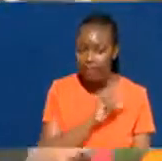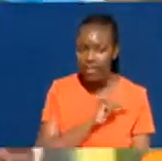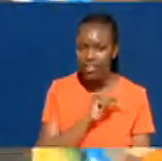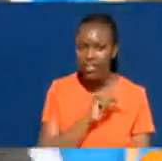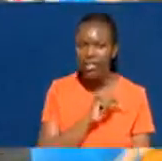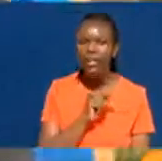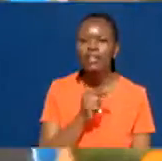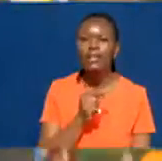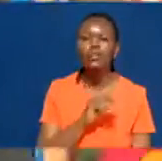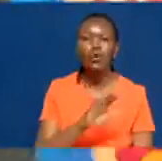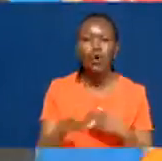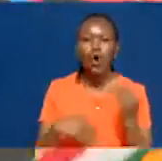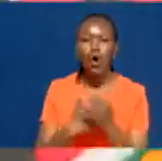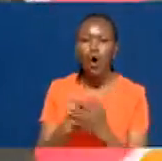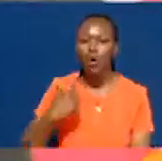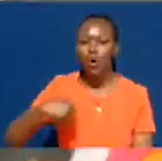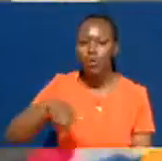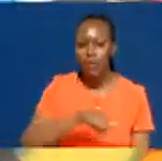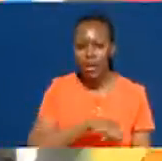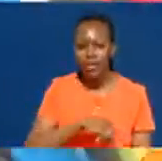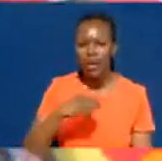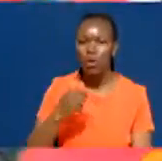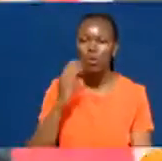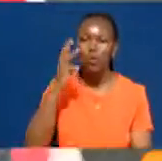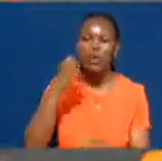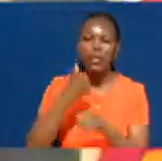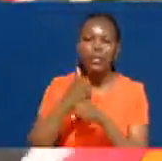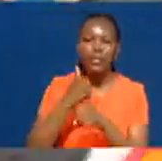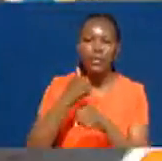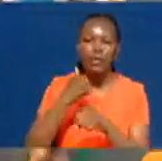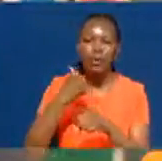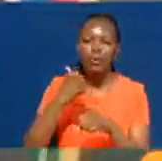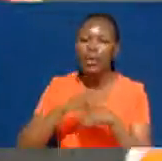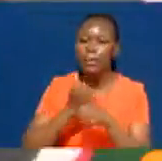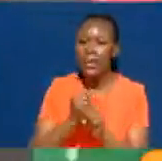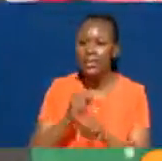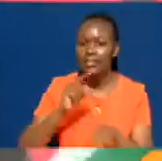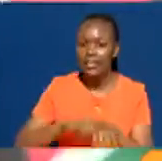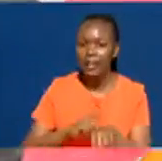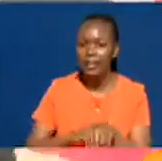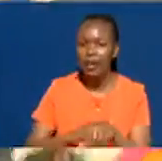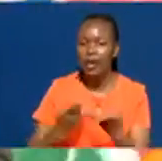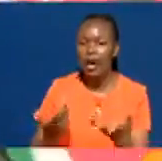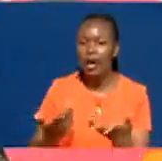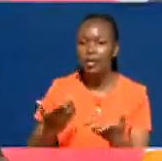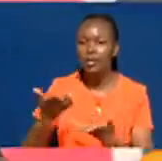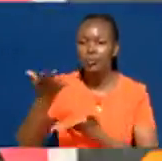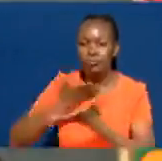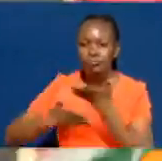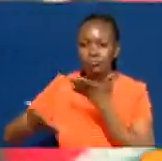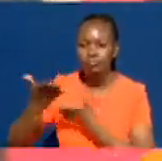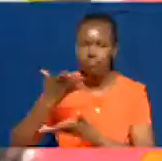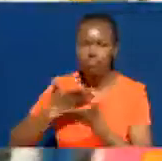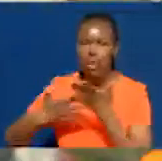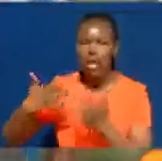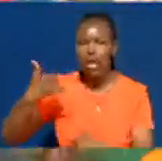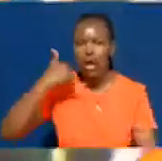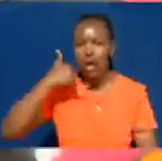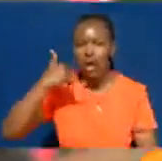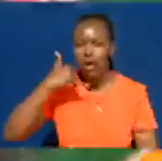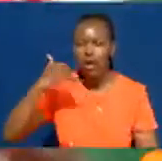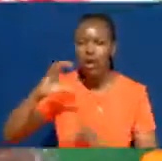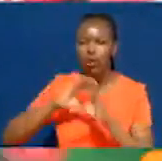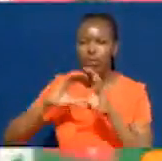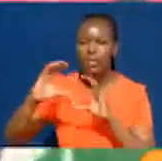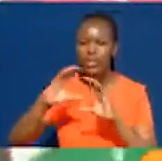tutapata nafasi kama viongozi kuongea na rais wetu ambaye anaenda kustaafu, ili